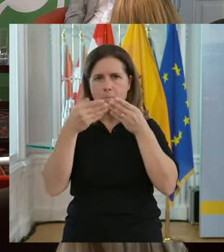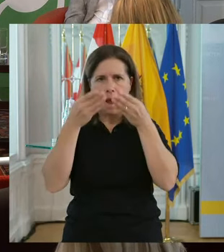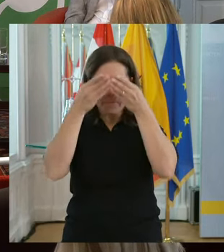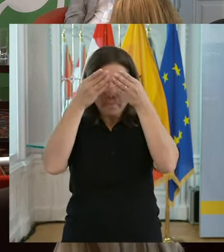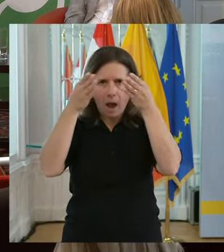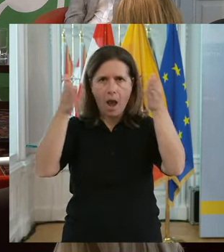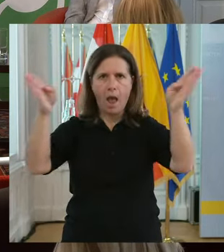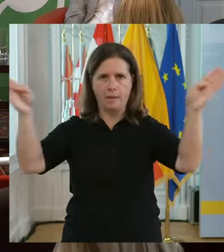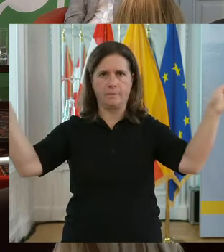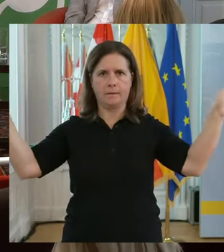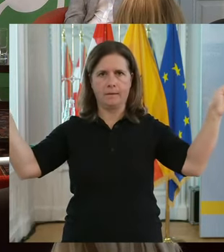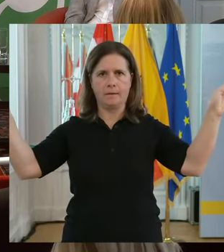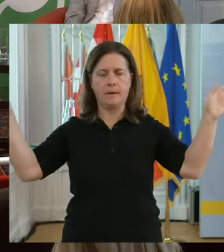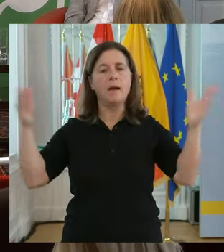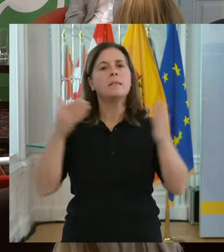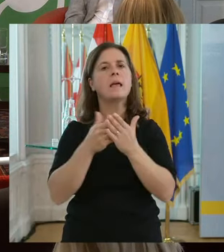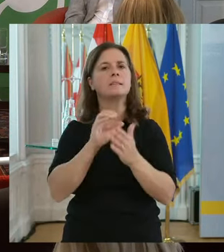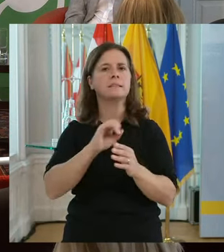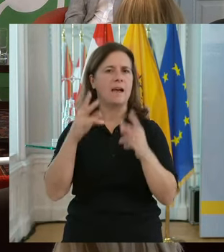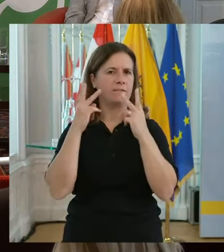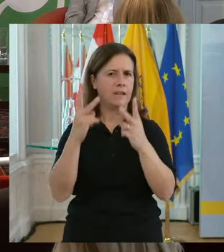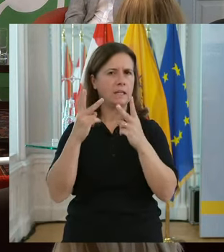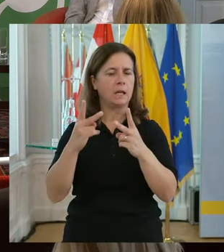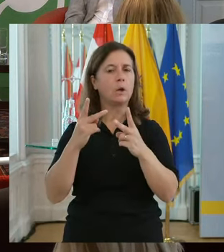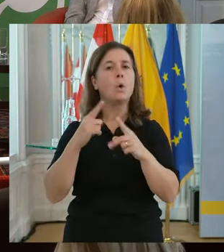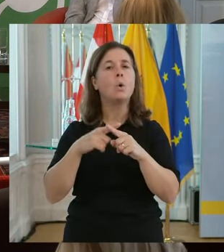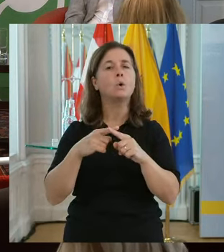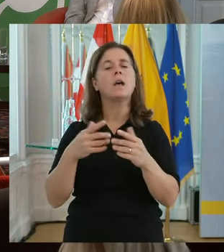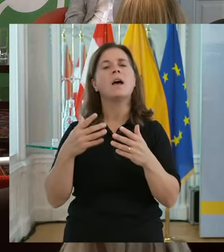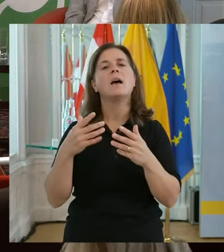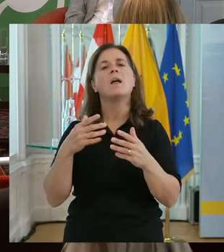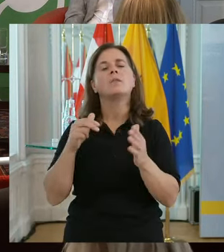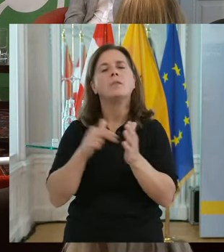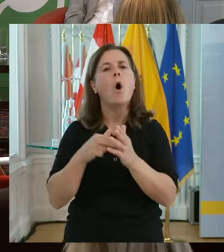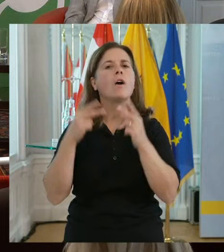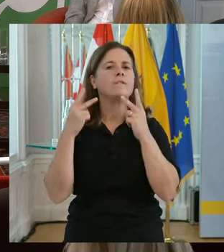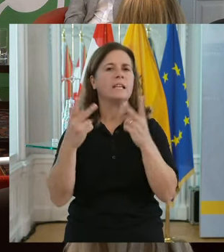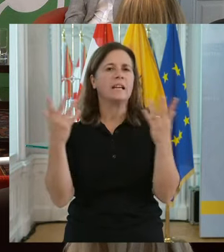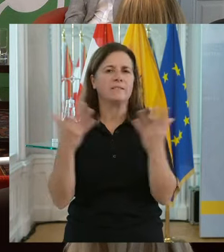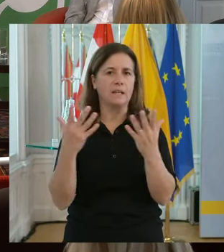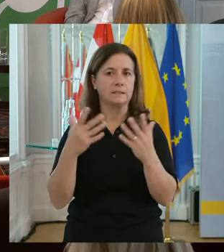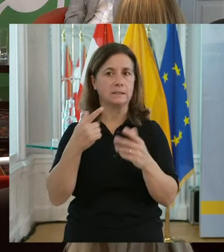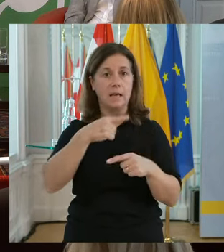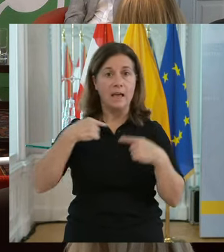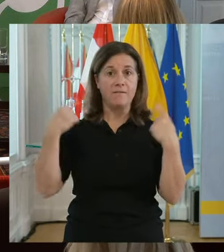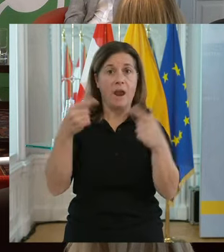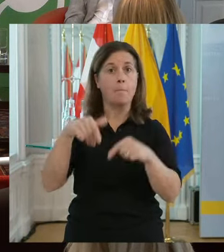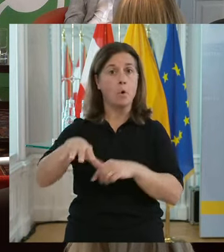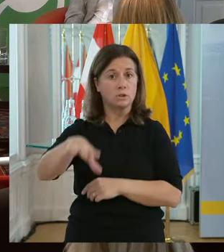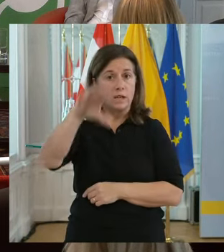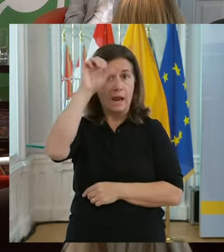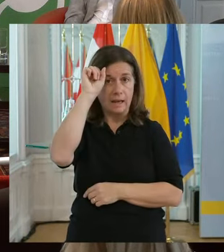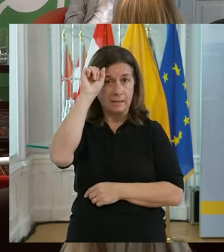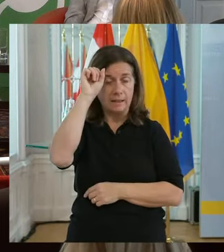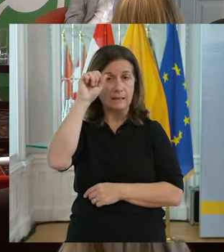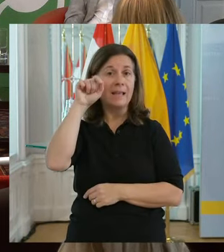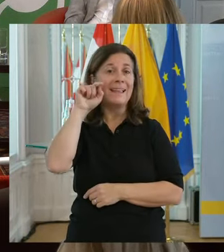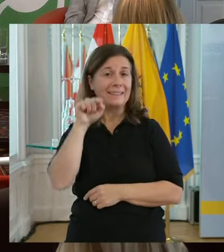wird. Und das ist ganz entscheidend. Und die hohe Schule ist, wenn wir dann auch erkennen, dass